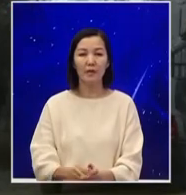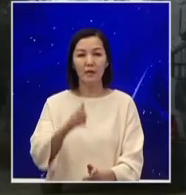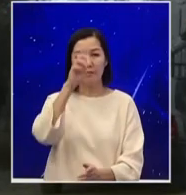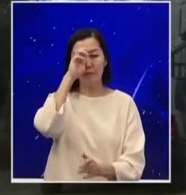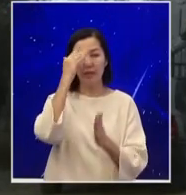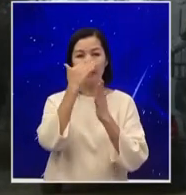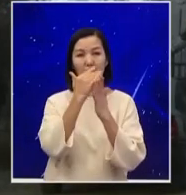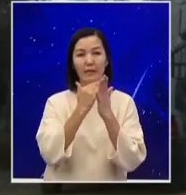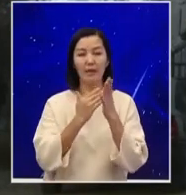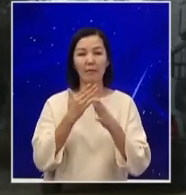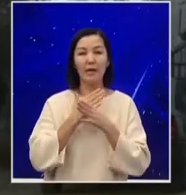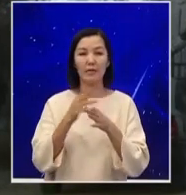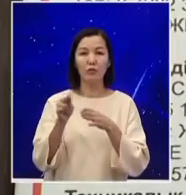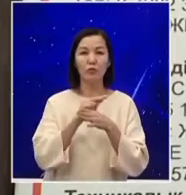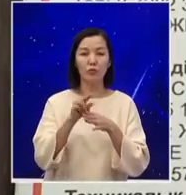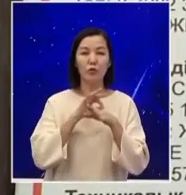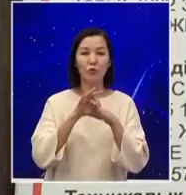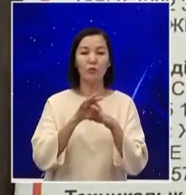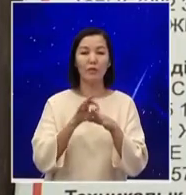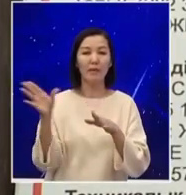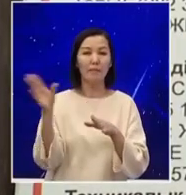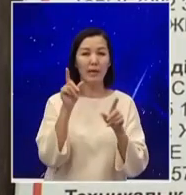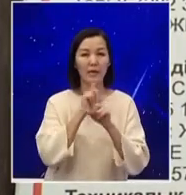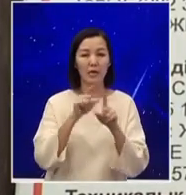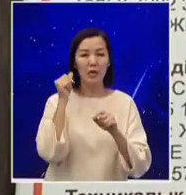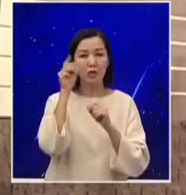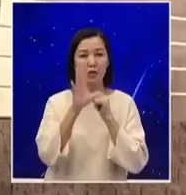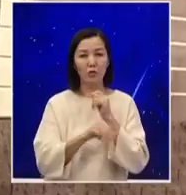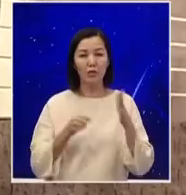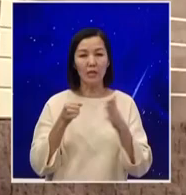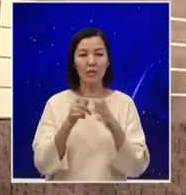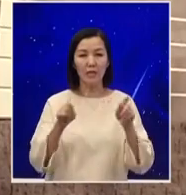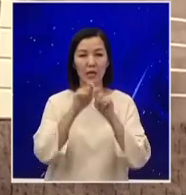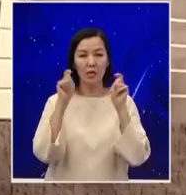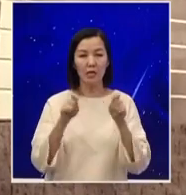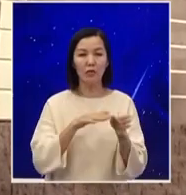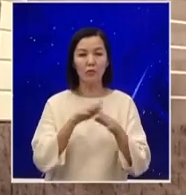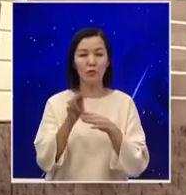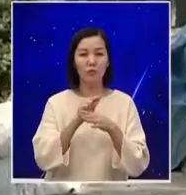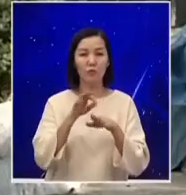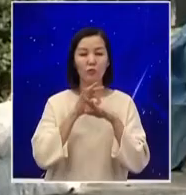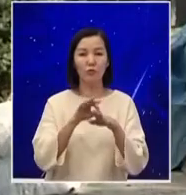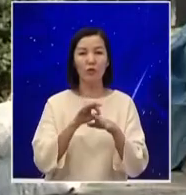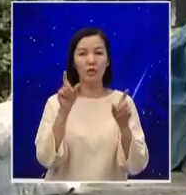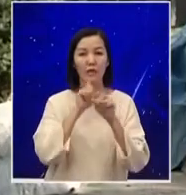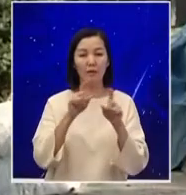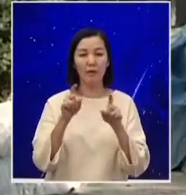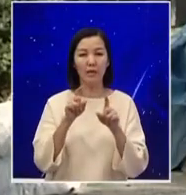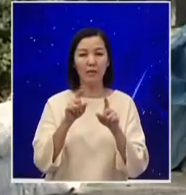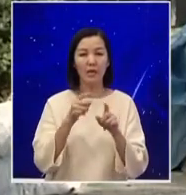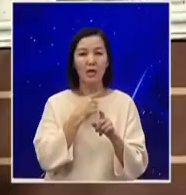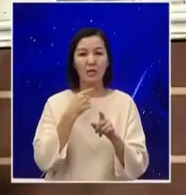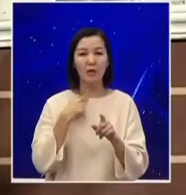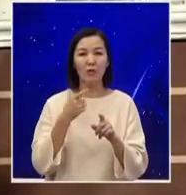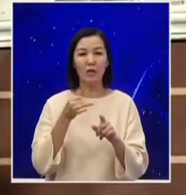Мемлекеттік бағдарлама аясында жөндеуден өтіп жатқан нысанның барлығы жыл соңына дейін қолданысқа беріледі. Күрделі жөндеуден өтіп жатқан ғимараттың бірі